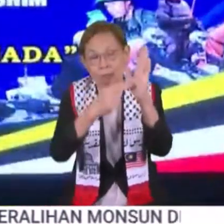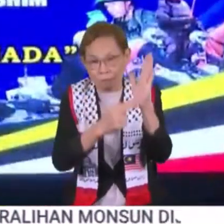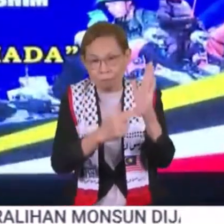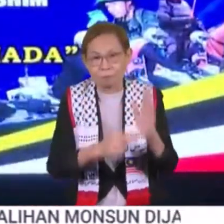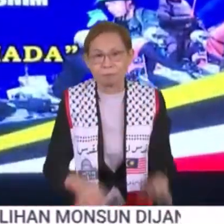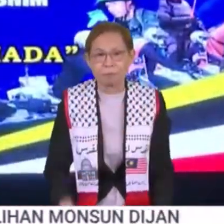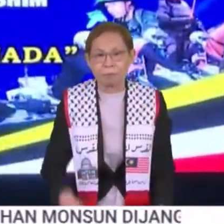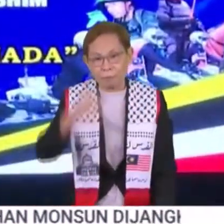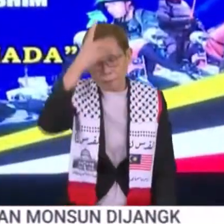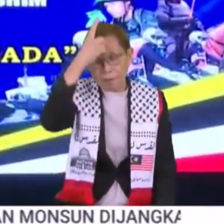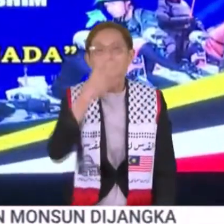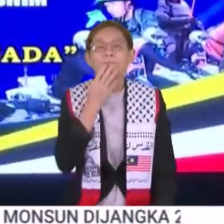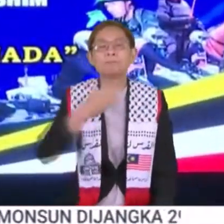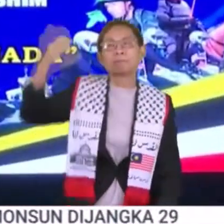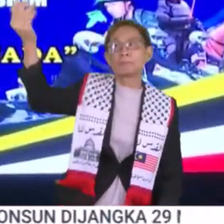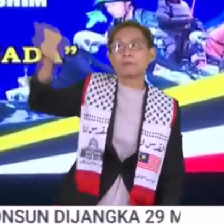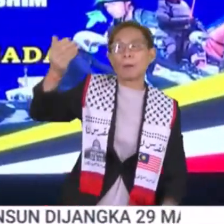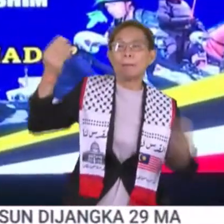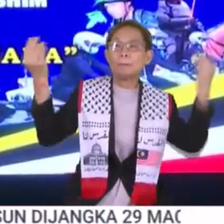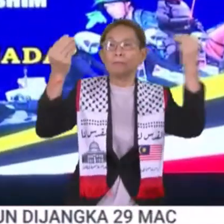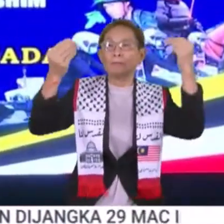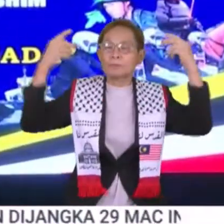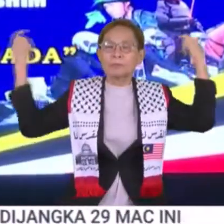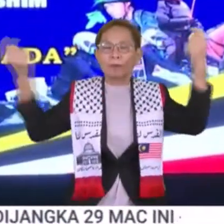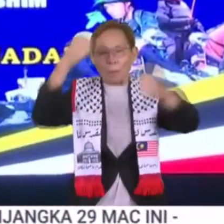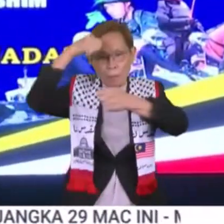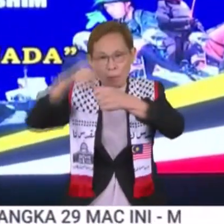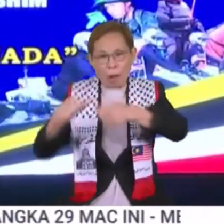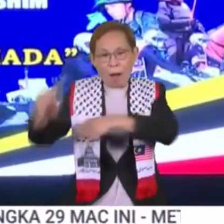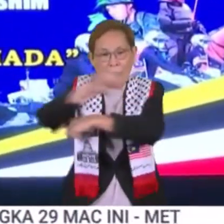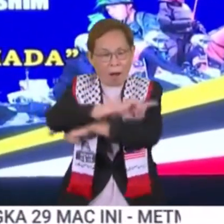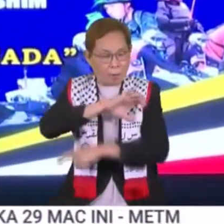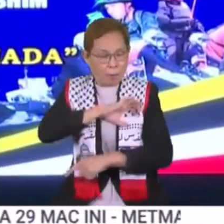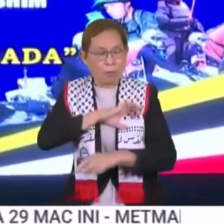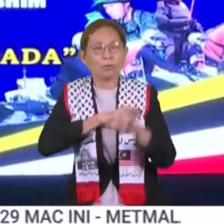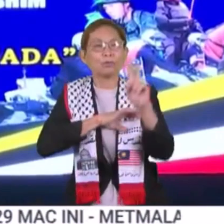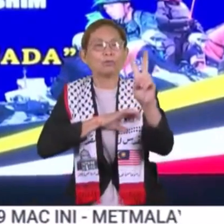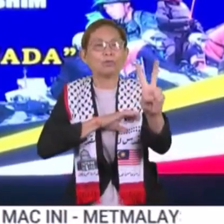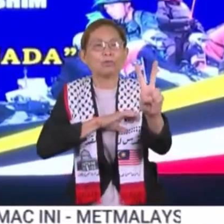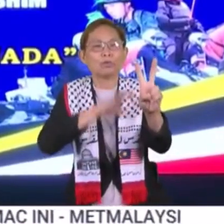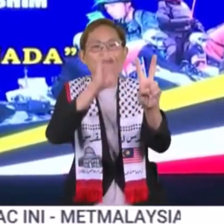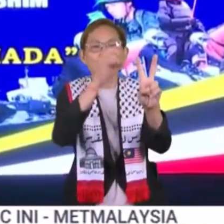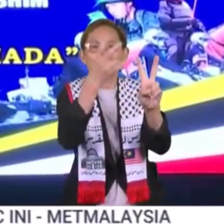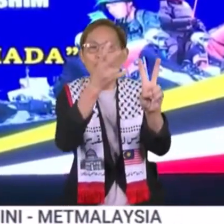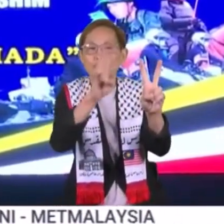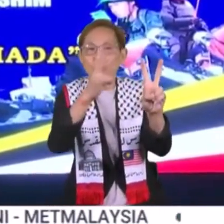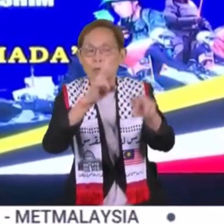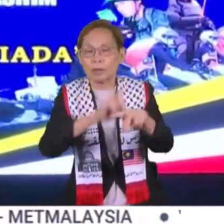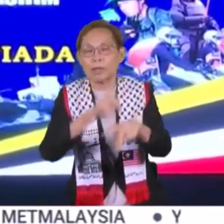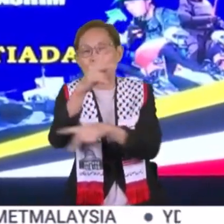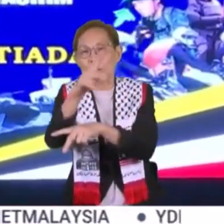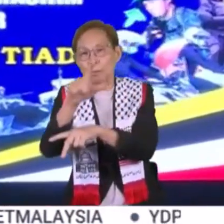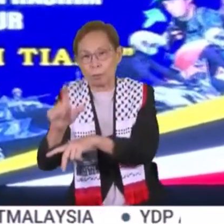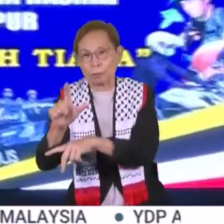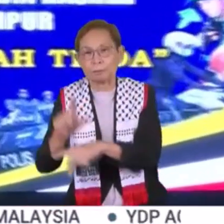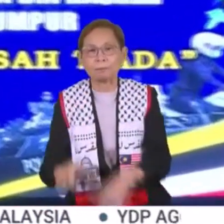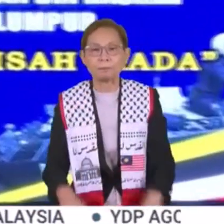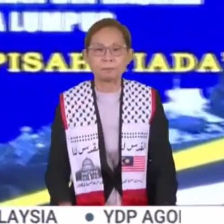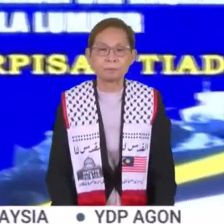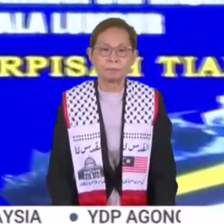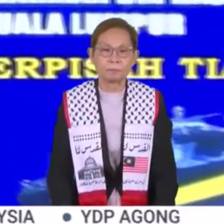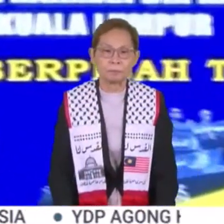hukum Datuk Seri Anwar berucap pada Majlis sambutan peringatan Hari polis ke-217 di ibu